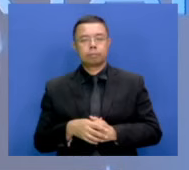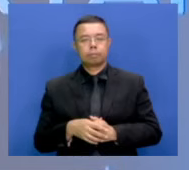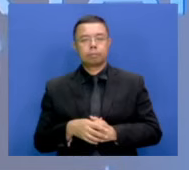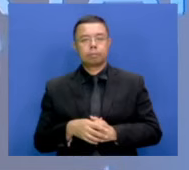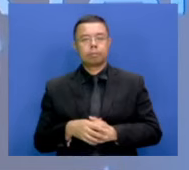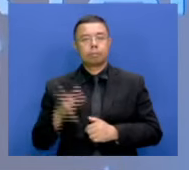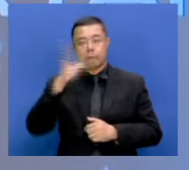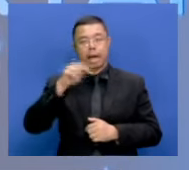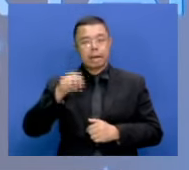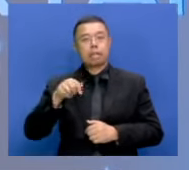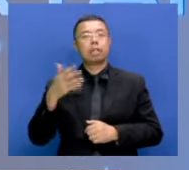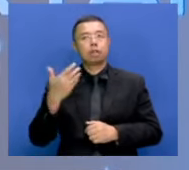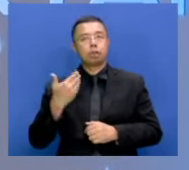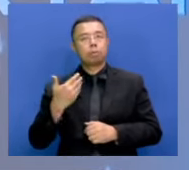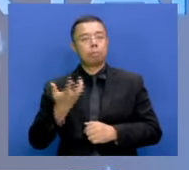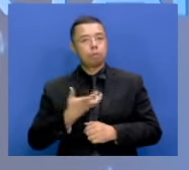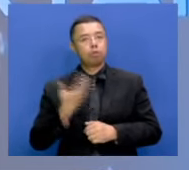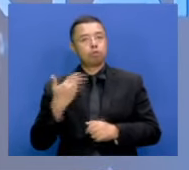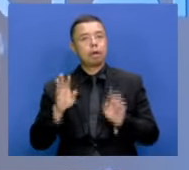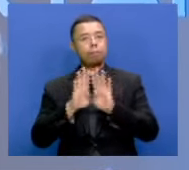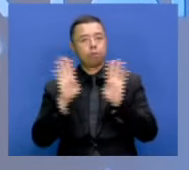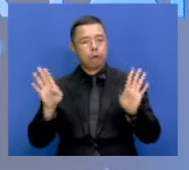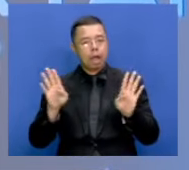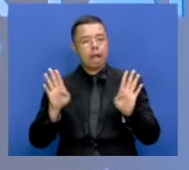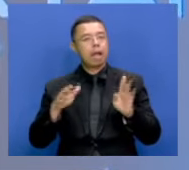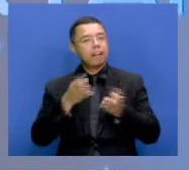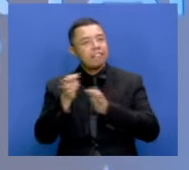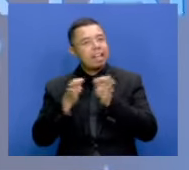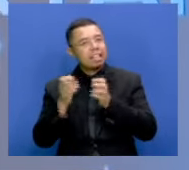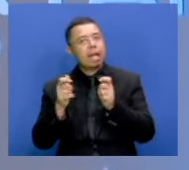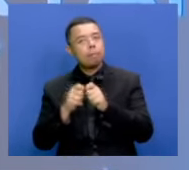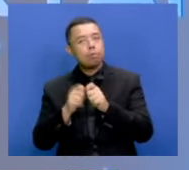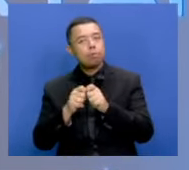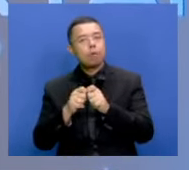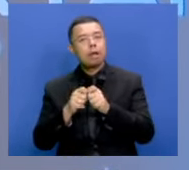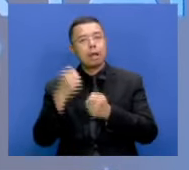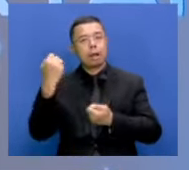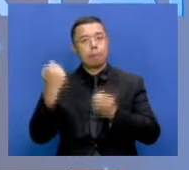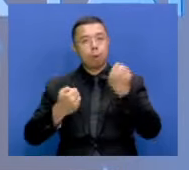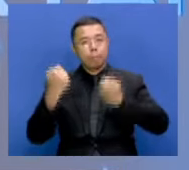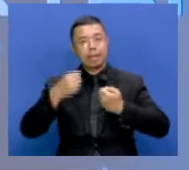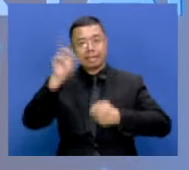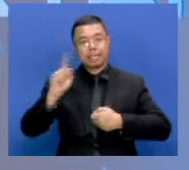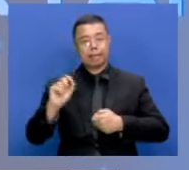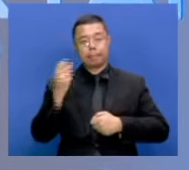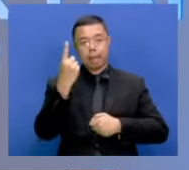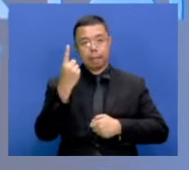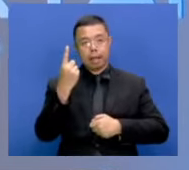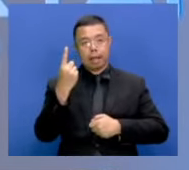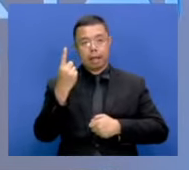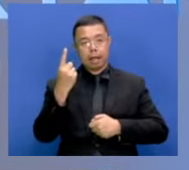semangat yang meresmikan pembangunan fasilitas kendaraan listrik komersial pertama